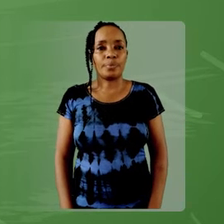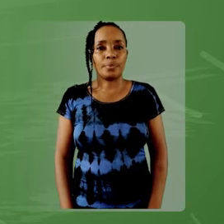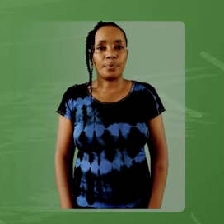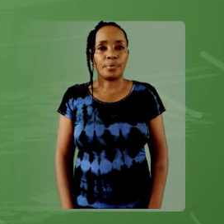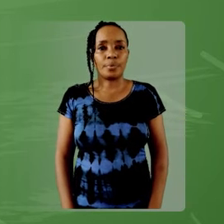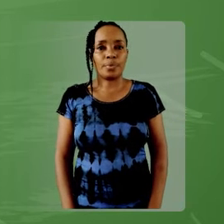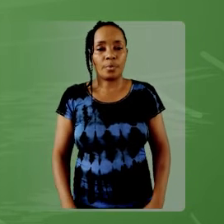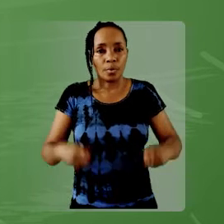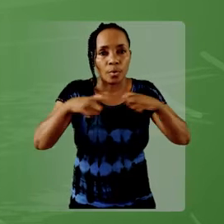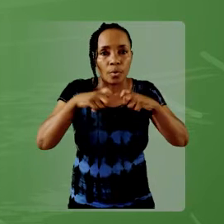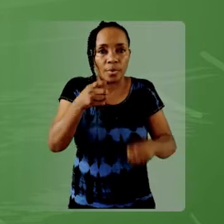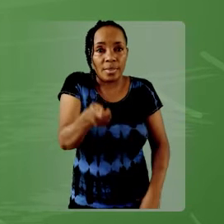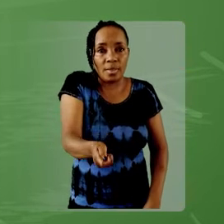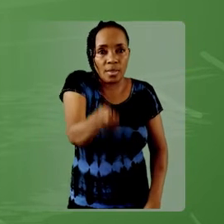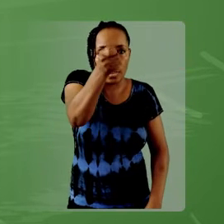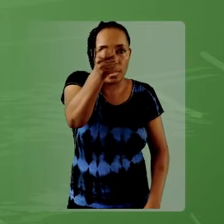un disjoncteur,